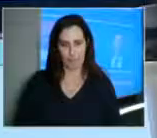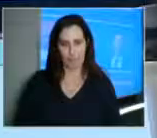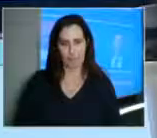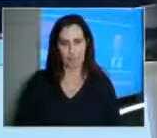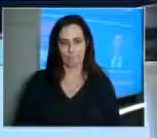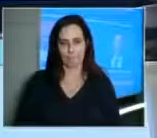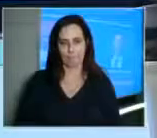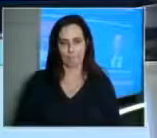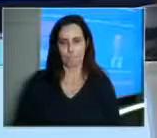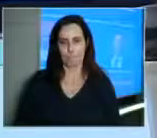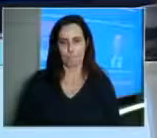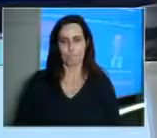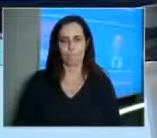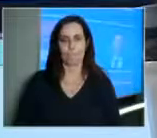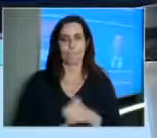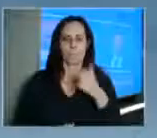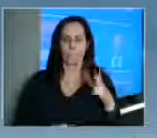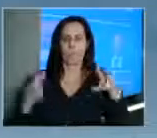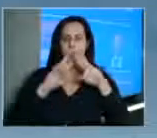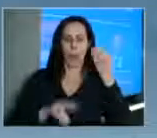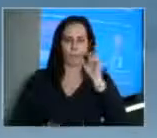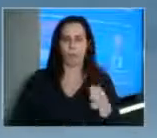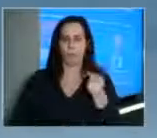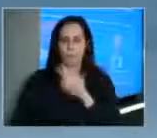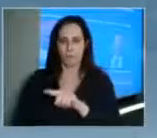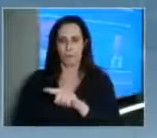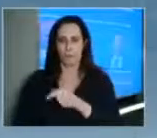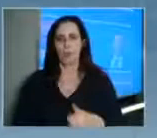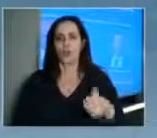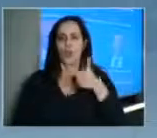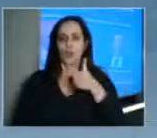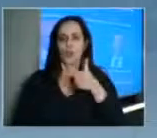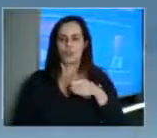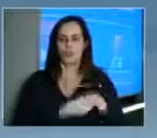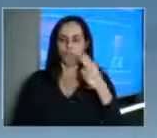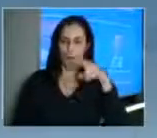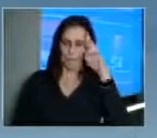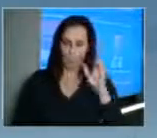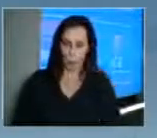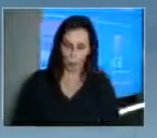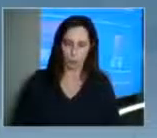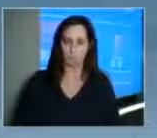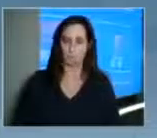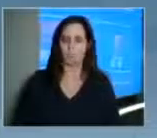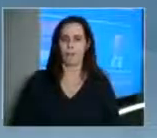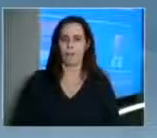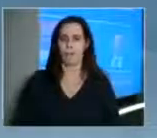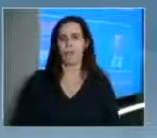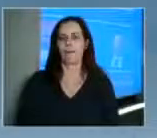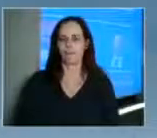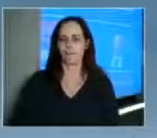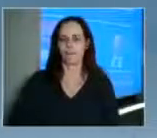רול מכחול לבן, ולאבן גרי כהן, ראש גאווה בליכוד, ראש תא הגאה